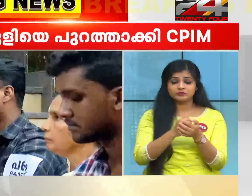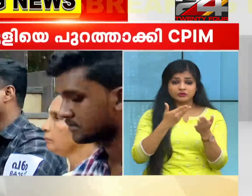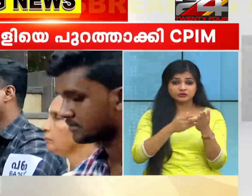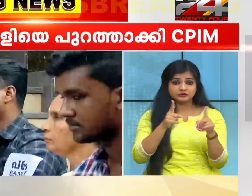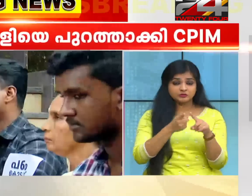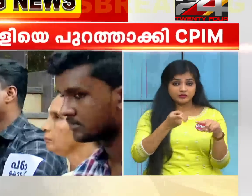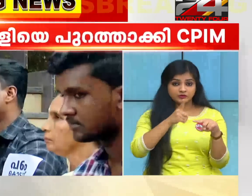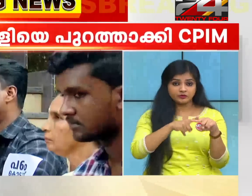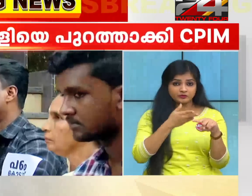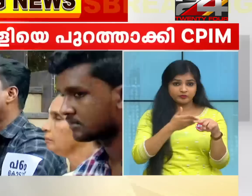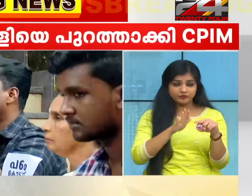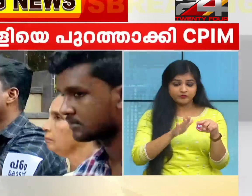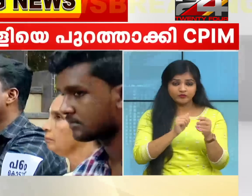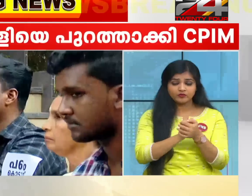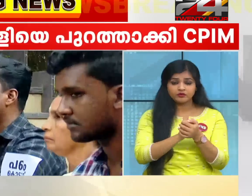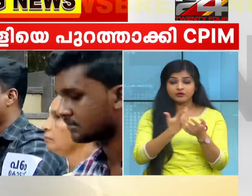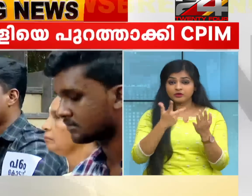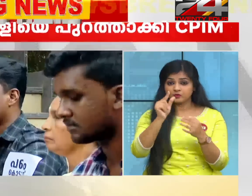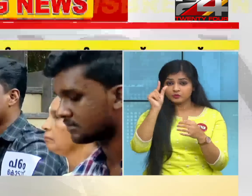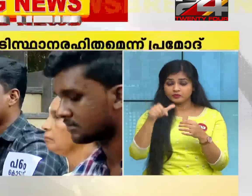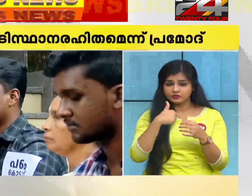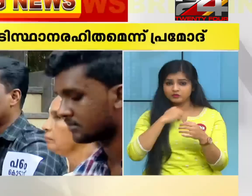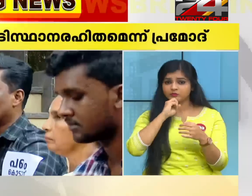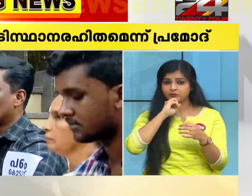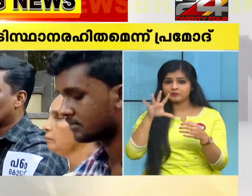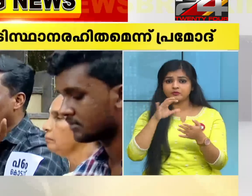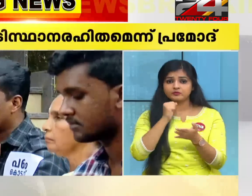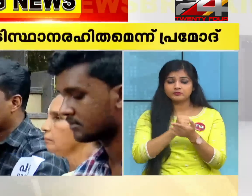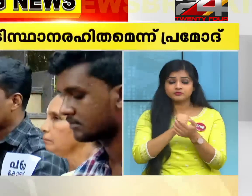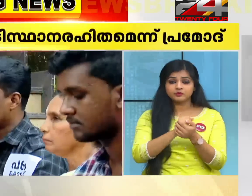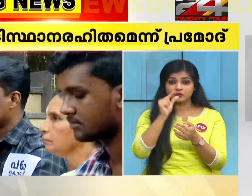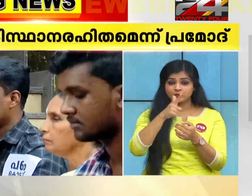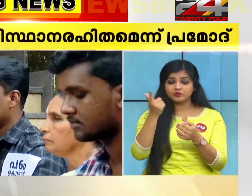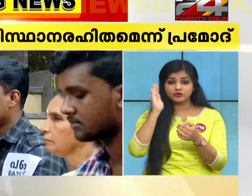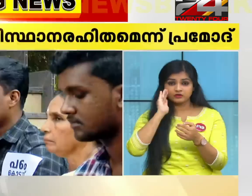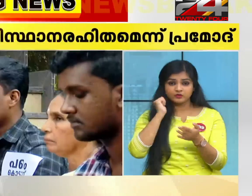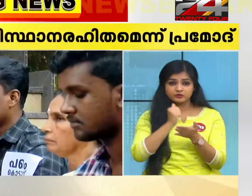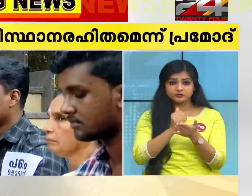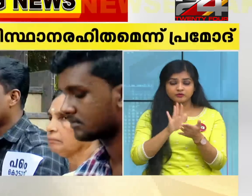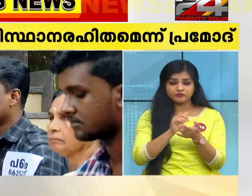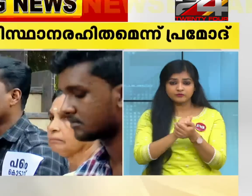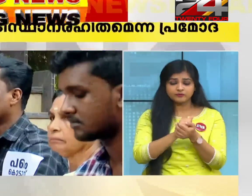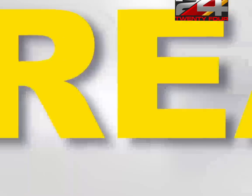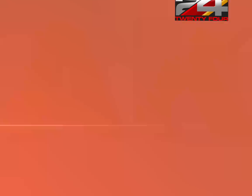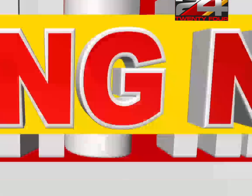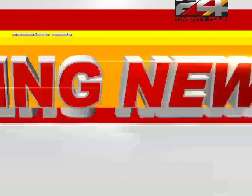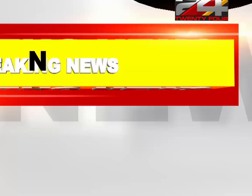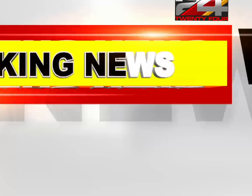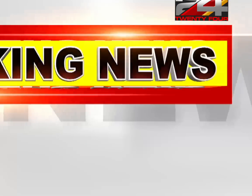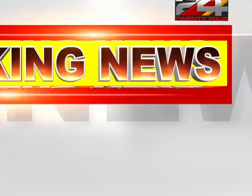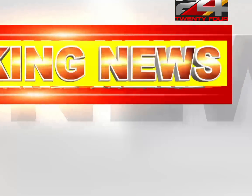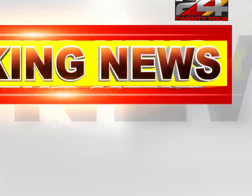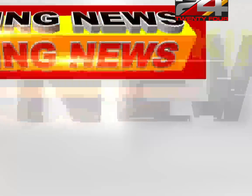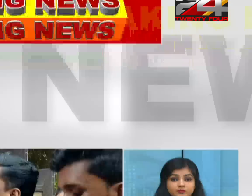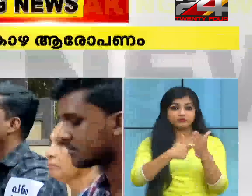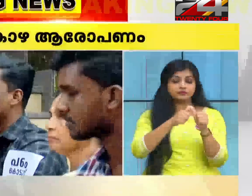ഉണ്ടെങ്കിൽ അത് ഏതെങ്കിലും ഒരാളോട് പറയണം, അല്ലെങ്കിൽ ഏതെങ്കിലും ഒരാൾ കേൾക്കണം. ഈ പറയുന്നത് ഞാൻ മാത്രം ഒരാൾ, പ്രമോദ് കോട്ടൂളി